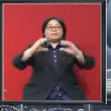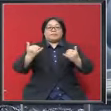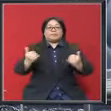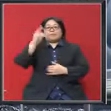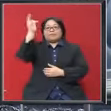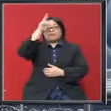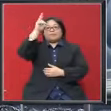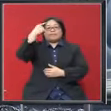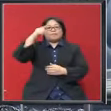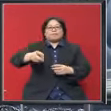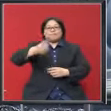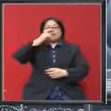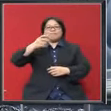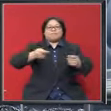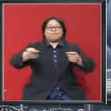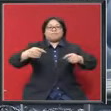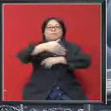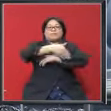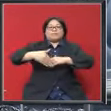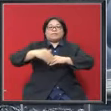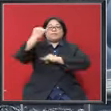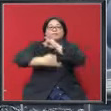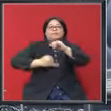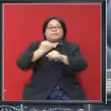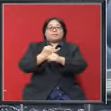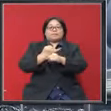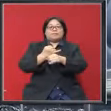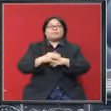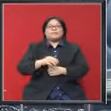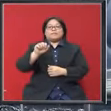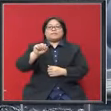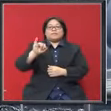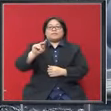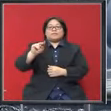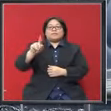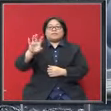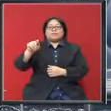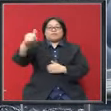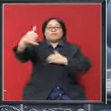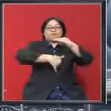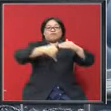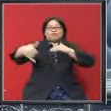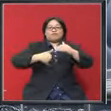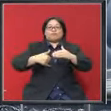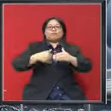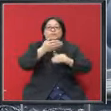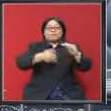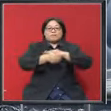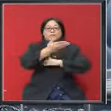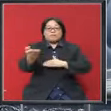terkini kerajaan dalam memperkatakan lagi kawasan sempadan antara bangsa agar sedikit penyelundupan lumpuh sepenuhnya